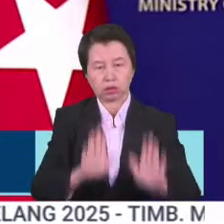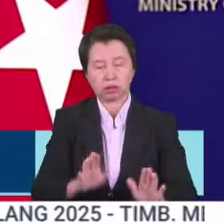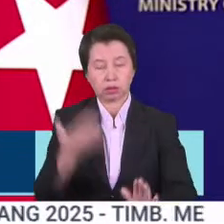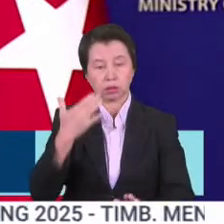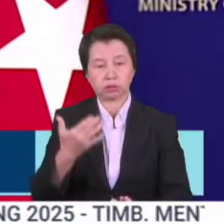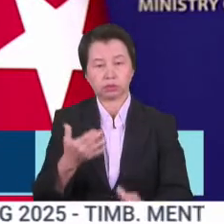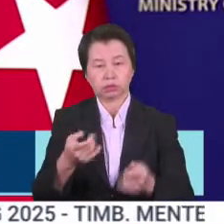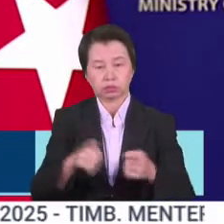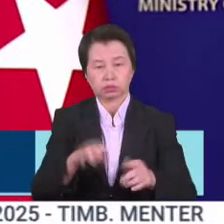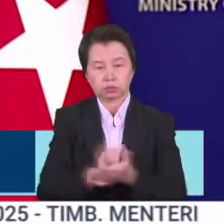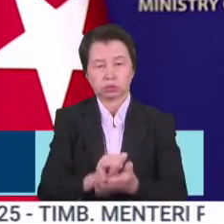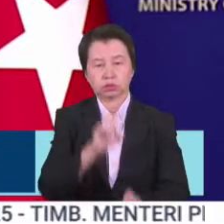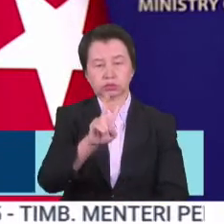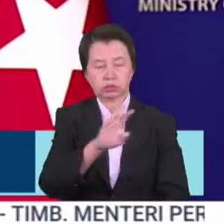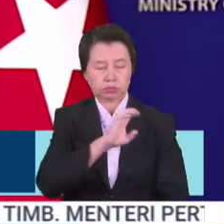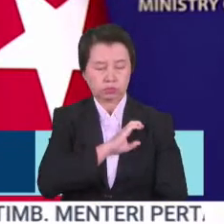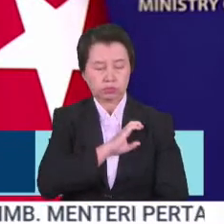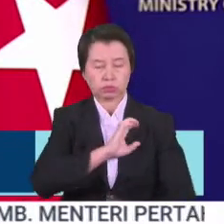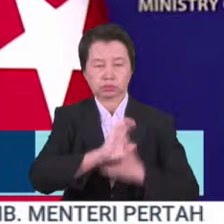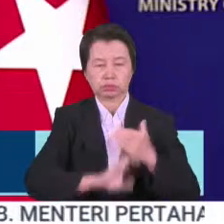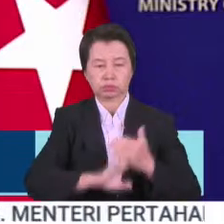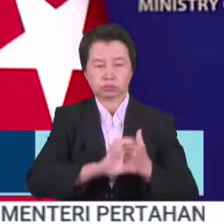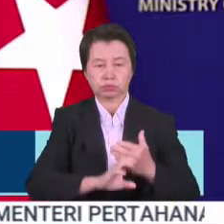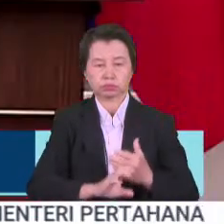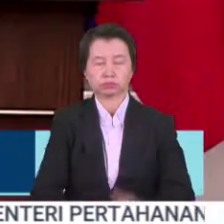Dalam insiden itu, dua anggota polis cedera.